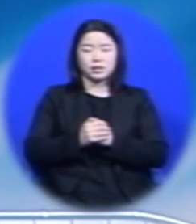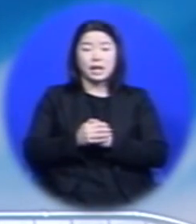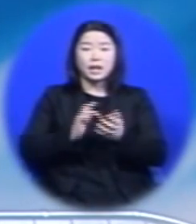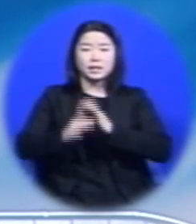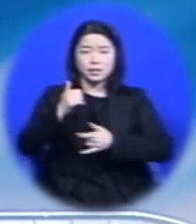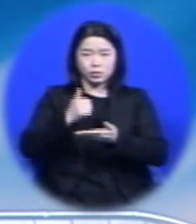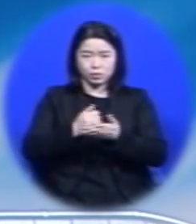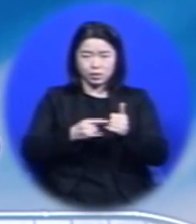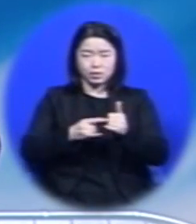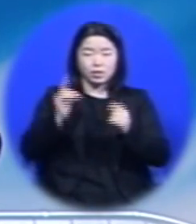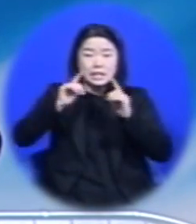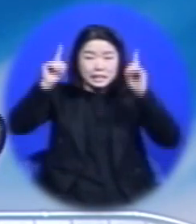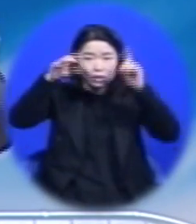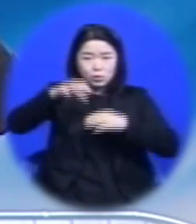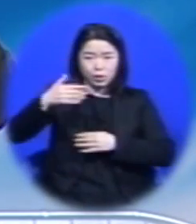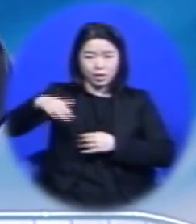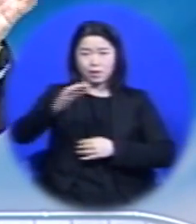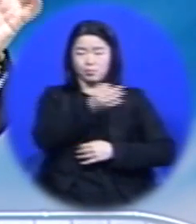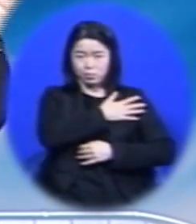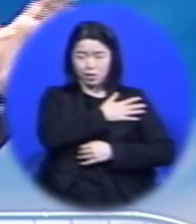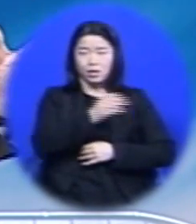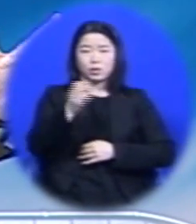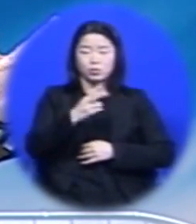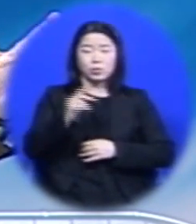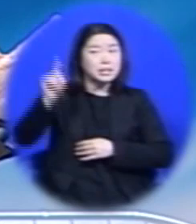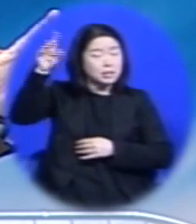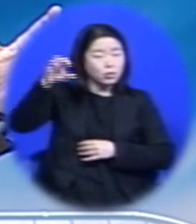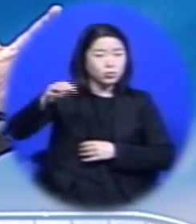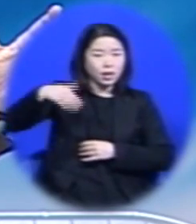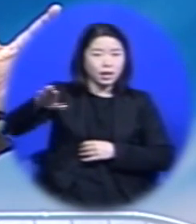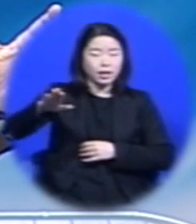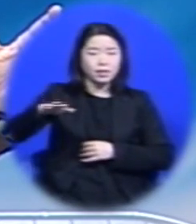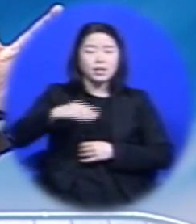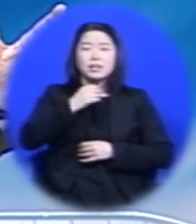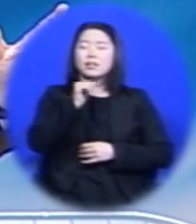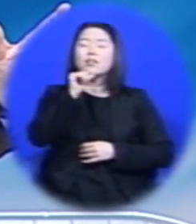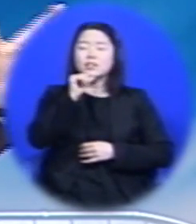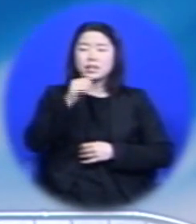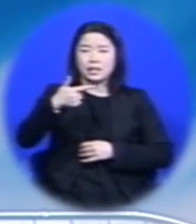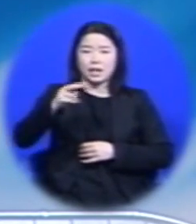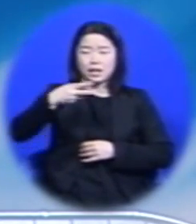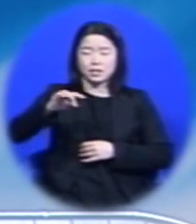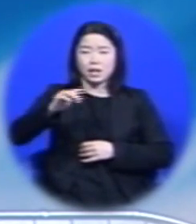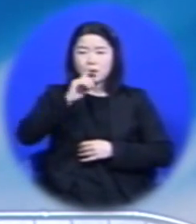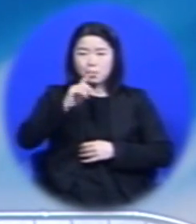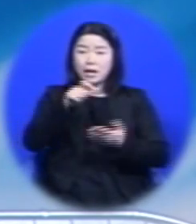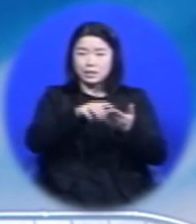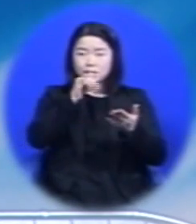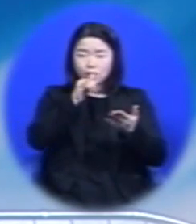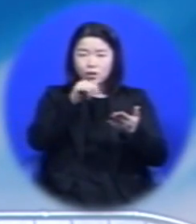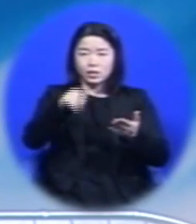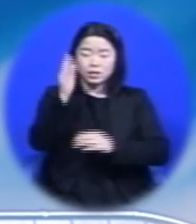예수님께서 지옥에 간 부자와 천국에 간 거짓 나사로 이야기를 하셨어요 예수님이이